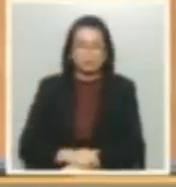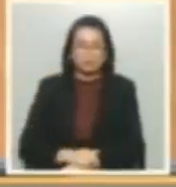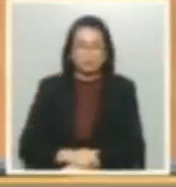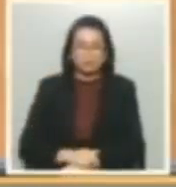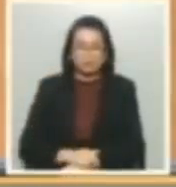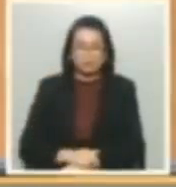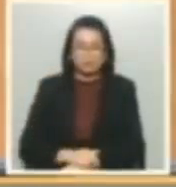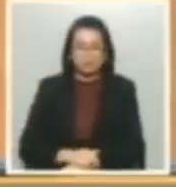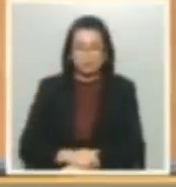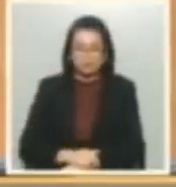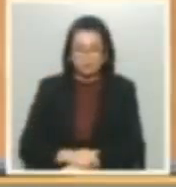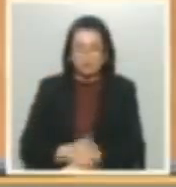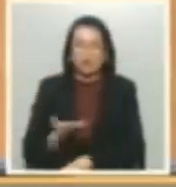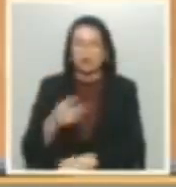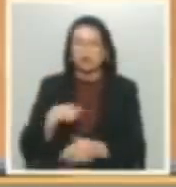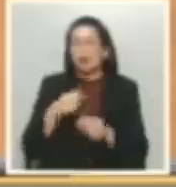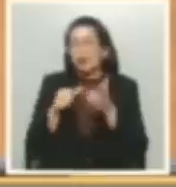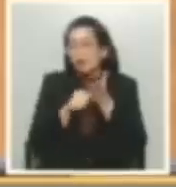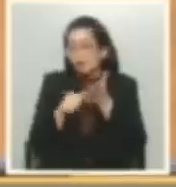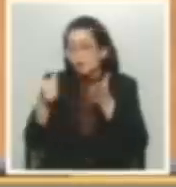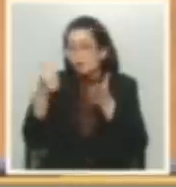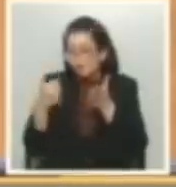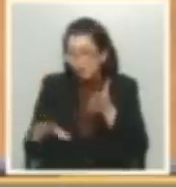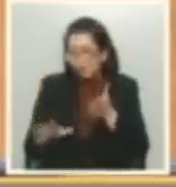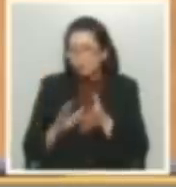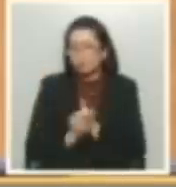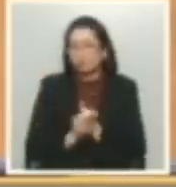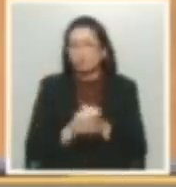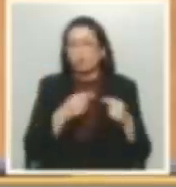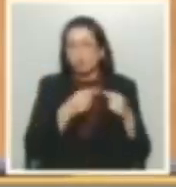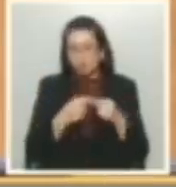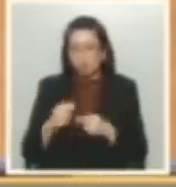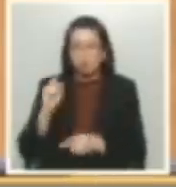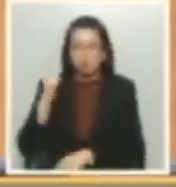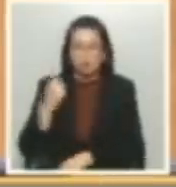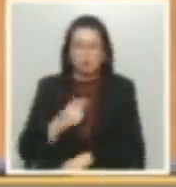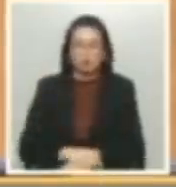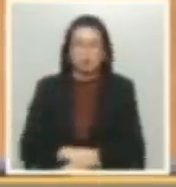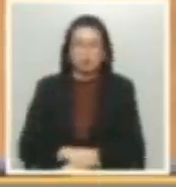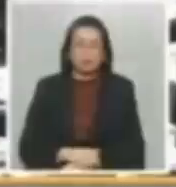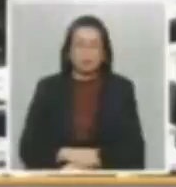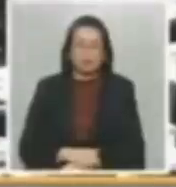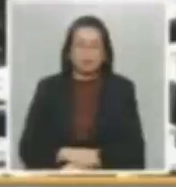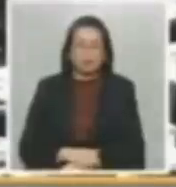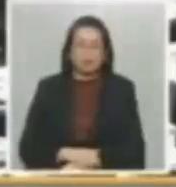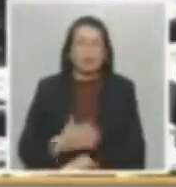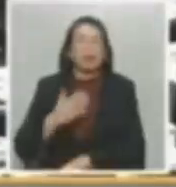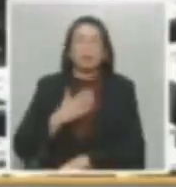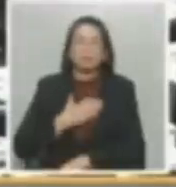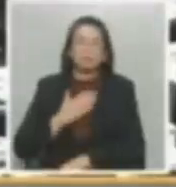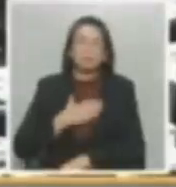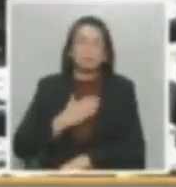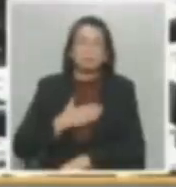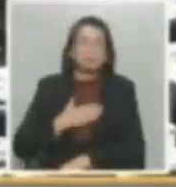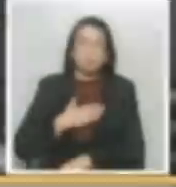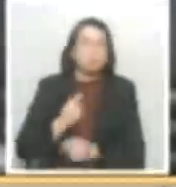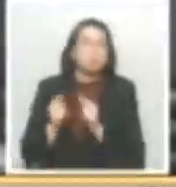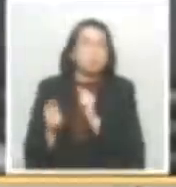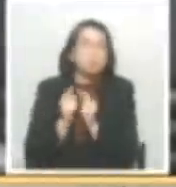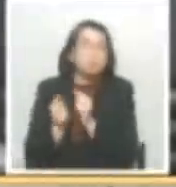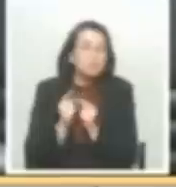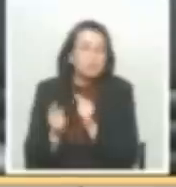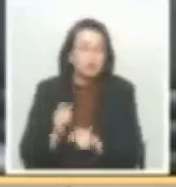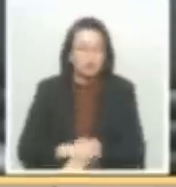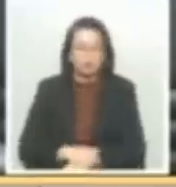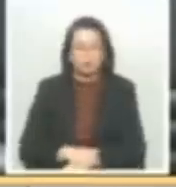ครับถอนแล้วก็พูดเรื่องใหม่ครับพูดเรื่องเก่าผมจะไม่อนุญาตนะครับ ผมคุยกันแล้วกันนะผมคุยกันนะครับ